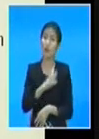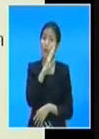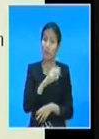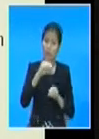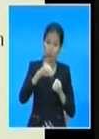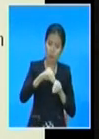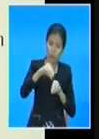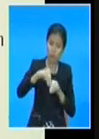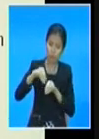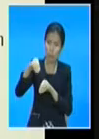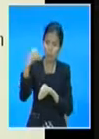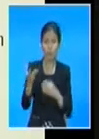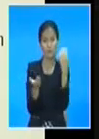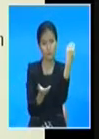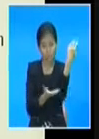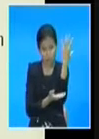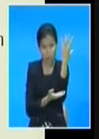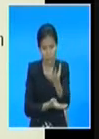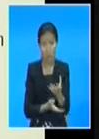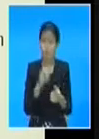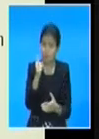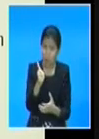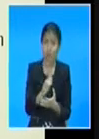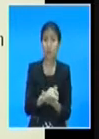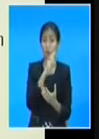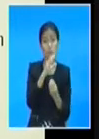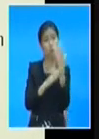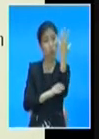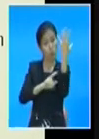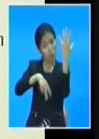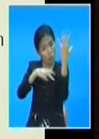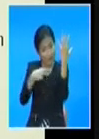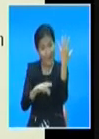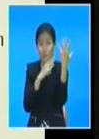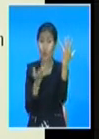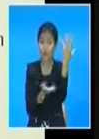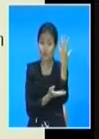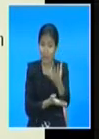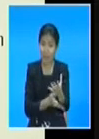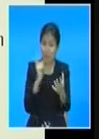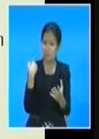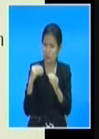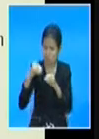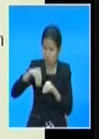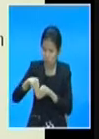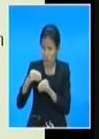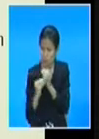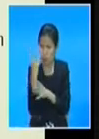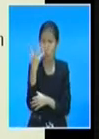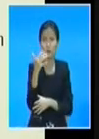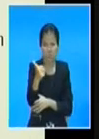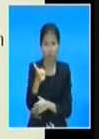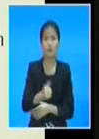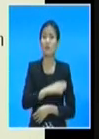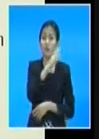วเนี่ยจะใช้ประโยชน์เพื่อดูแลนะฮะคุณภาพชีวิตเขาหรืออะไรร้อยแปดสิบประสาทไปจนถึงเชิงพาณิชย์